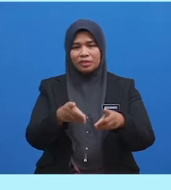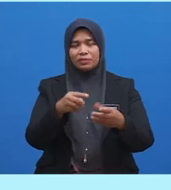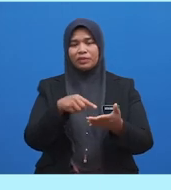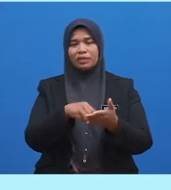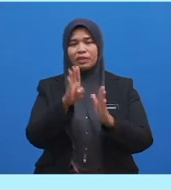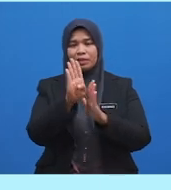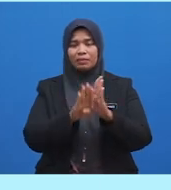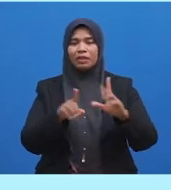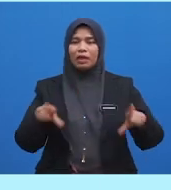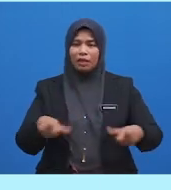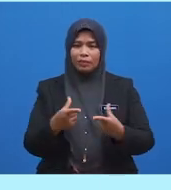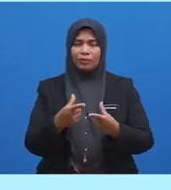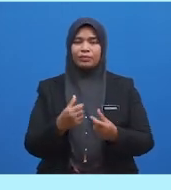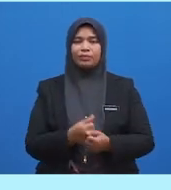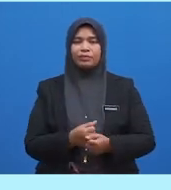berlaku